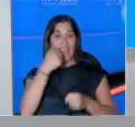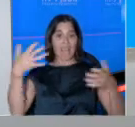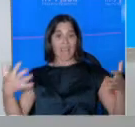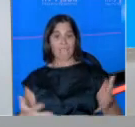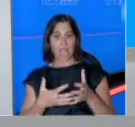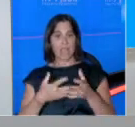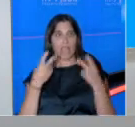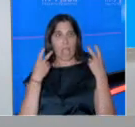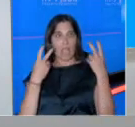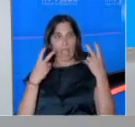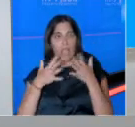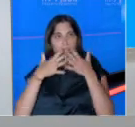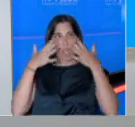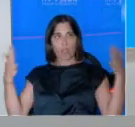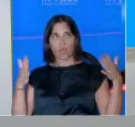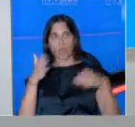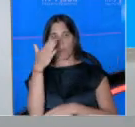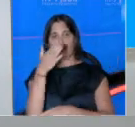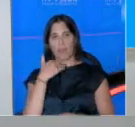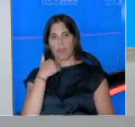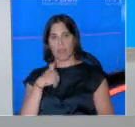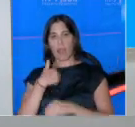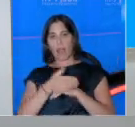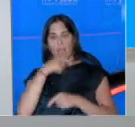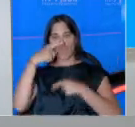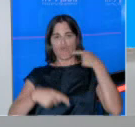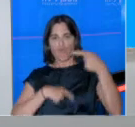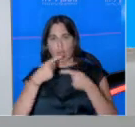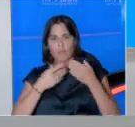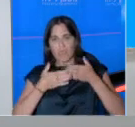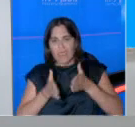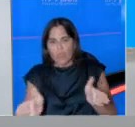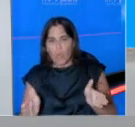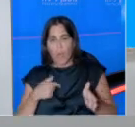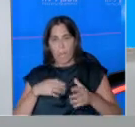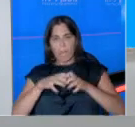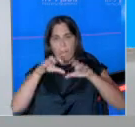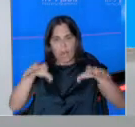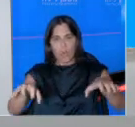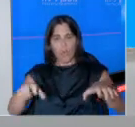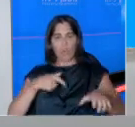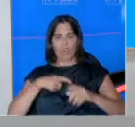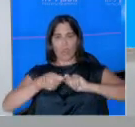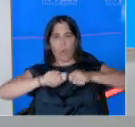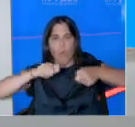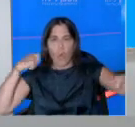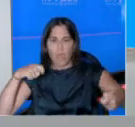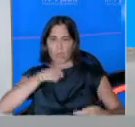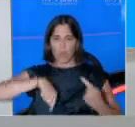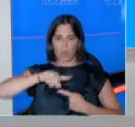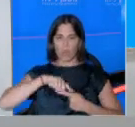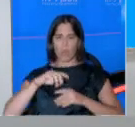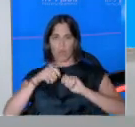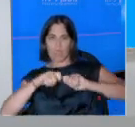חברתי ערכי עצום למדינת ישראל. אחרי שנים של שיסוע, אחרי שנים של פילוג, שבהם לוקחים אותנו וקוראים אותנו לגזרים